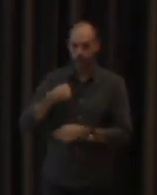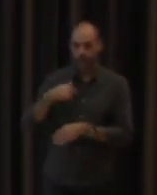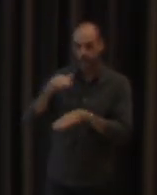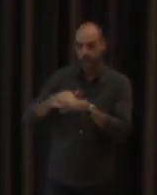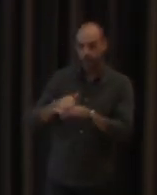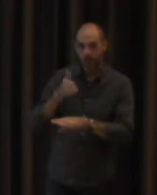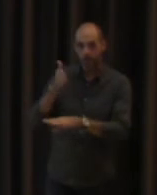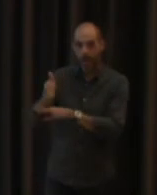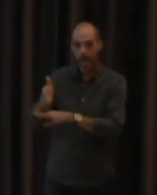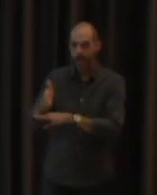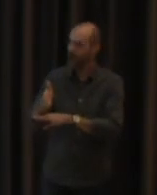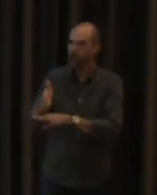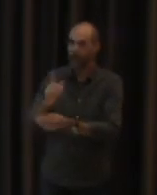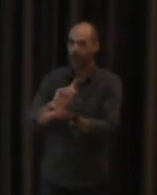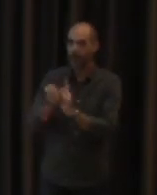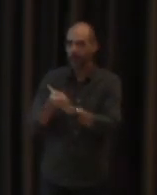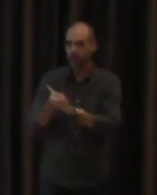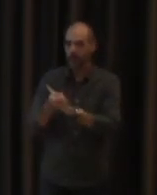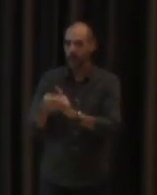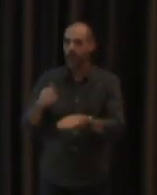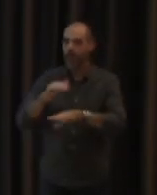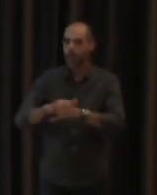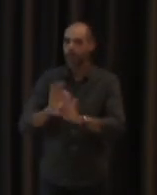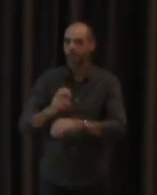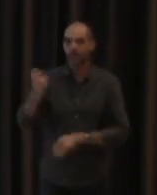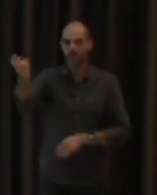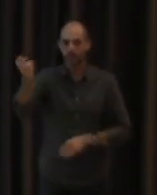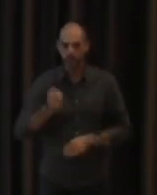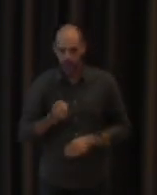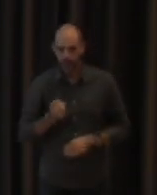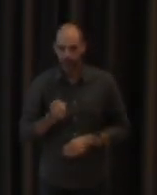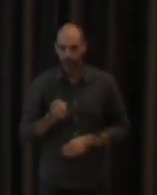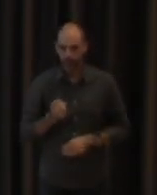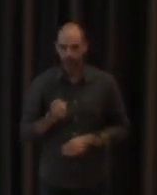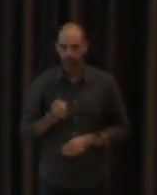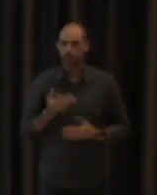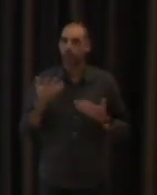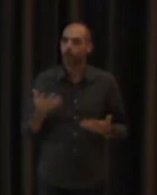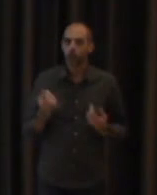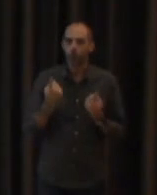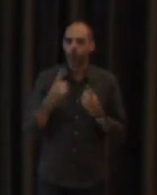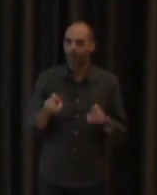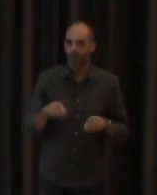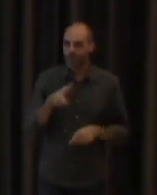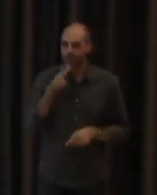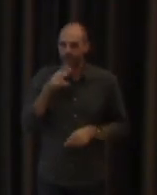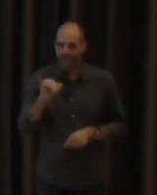anar, sinó que és el verb venir. I aleshores no hi ha lloc normalment per al pronom i locatiu. Li